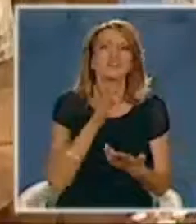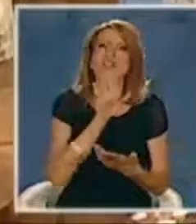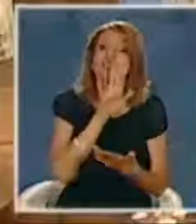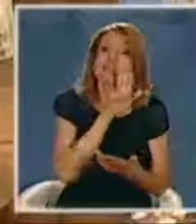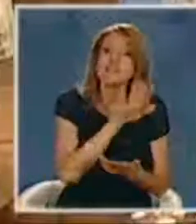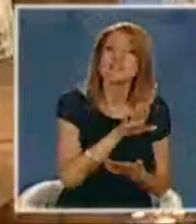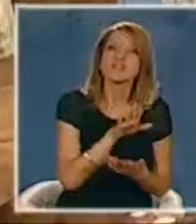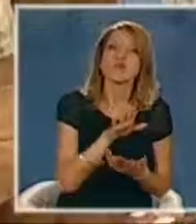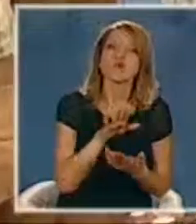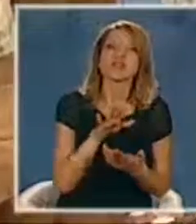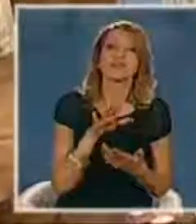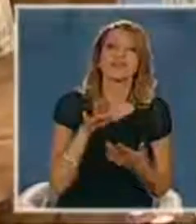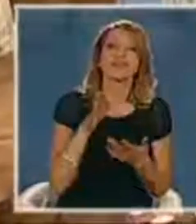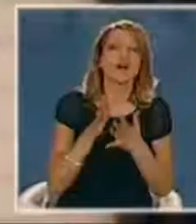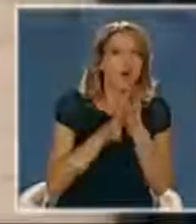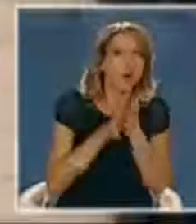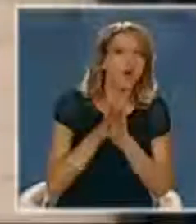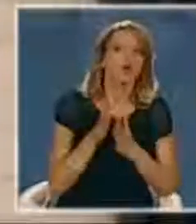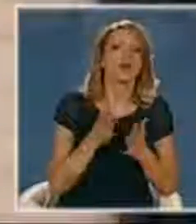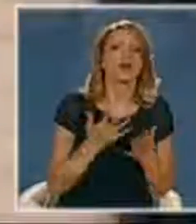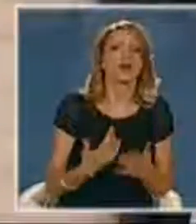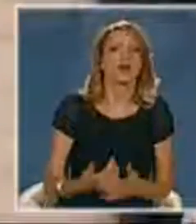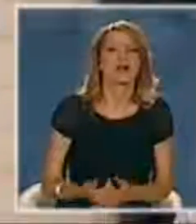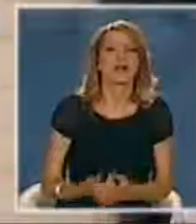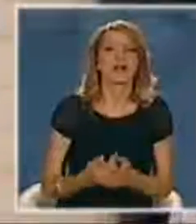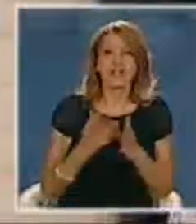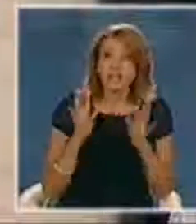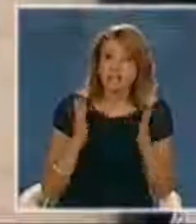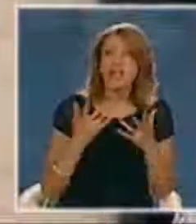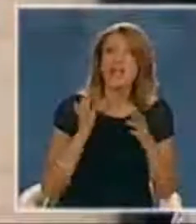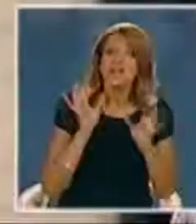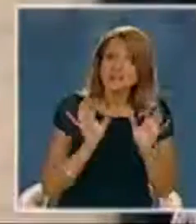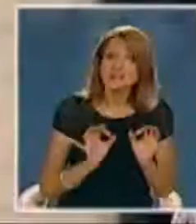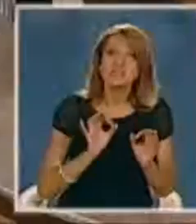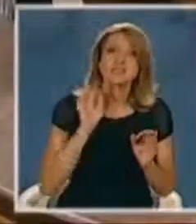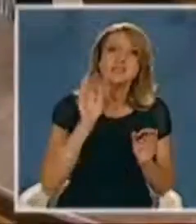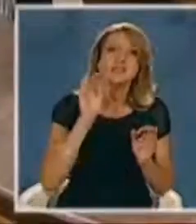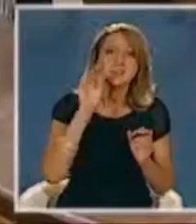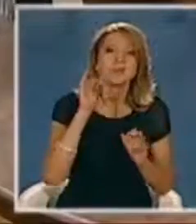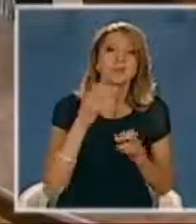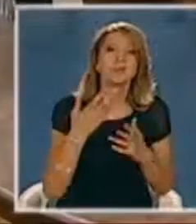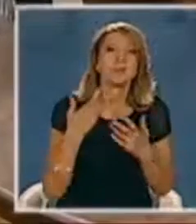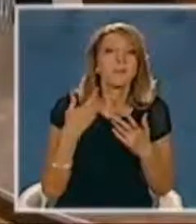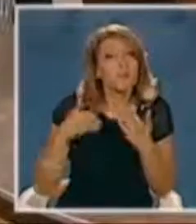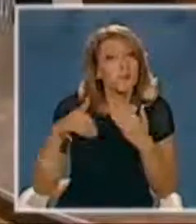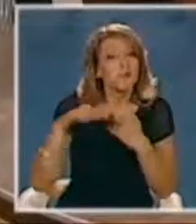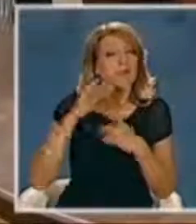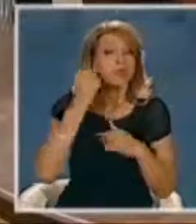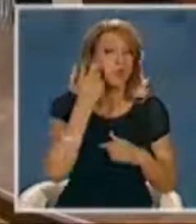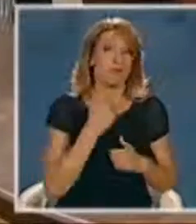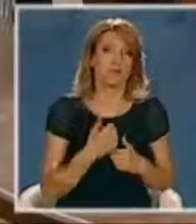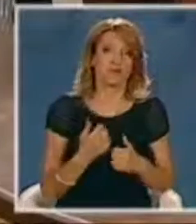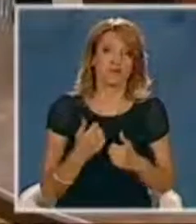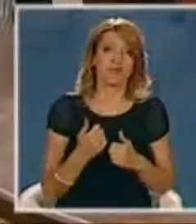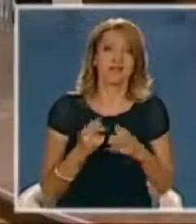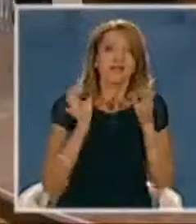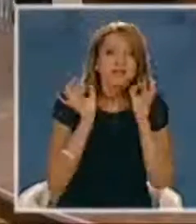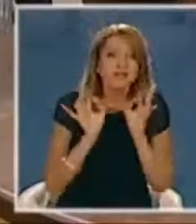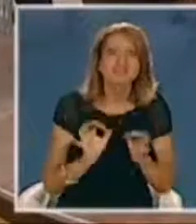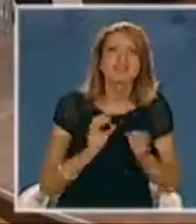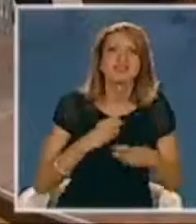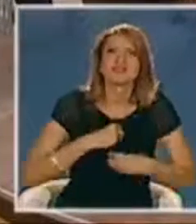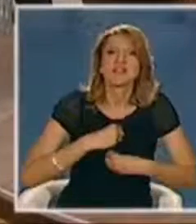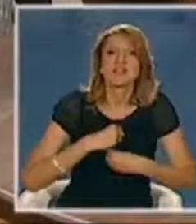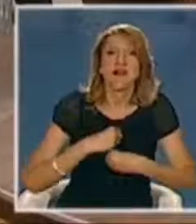твоите клиенти, на хората. Нека наистина да бъдем по-добри и да... наистина да